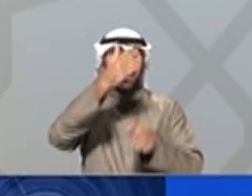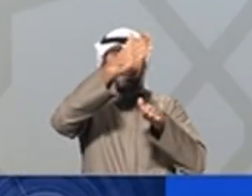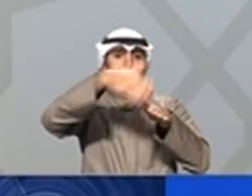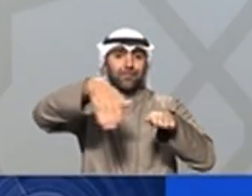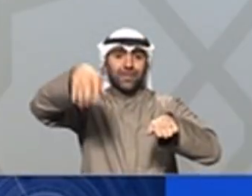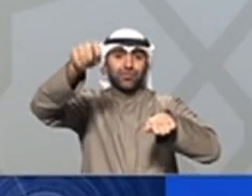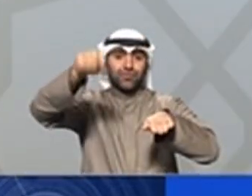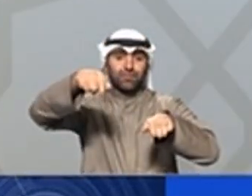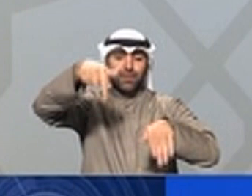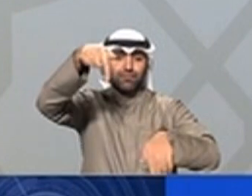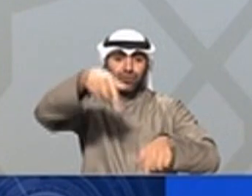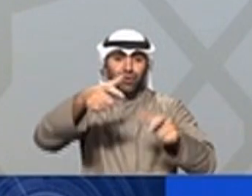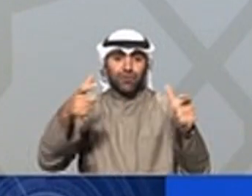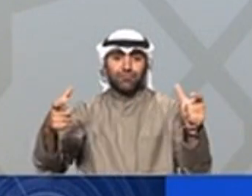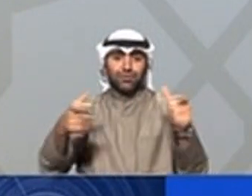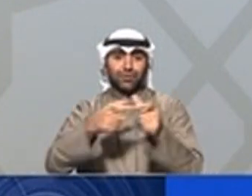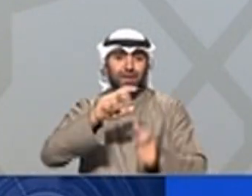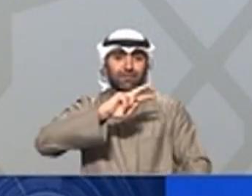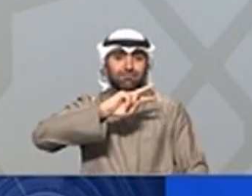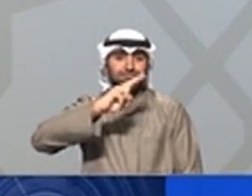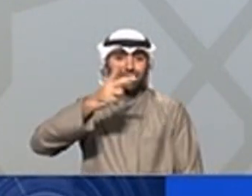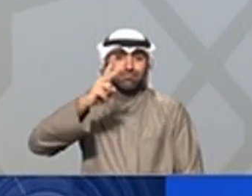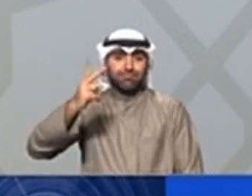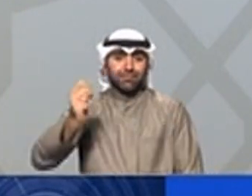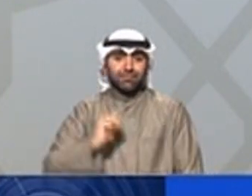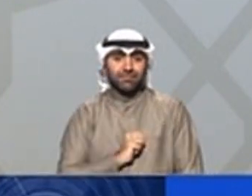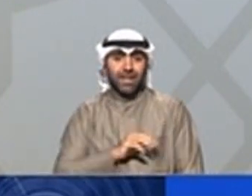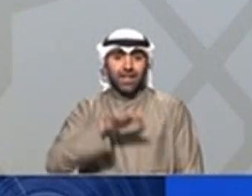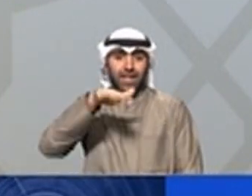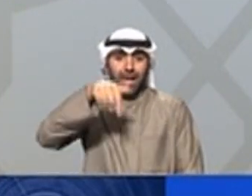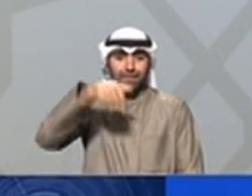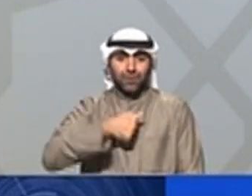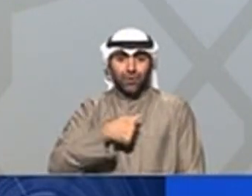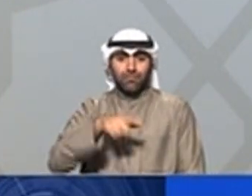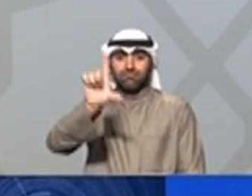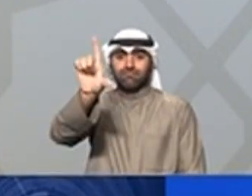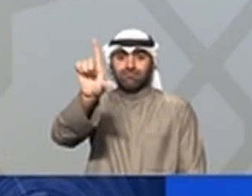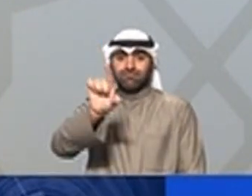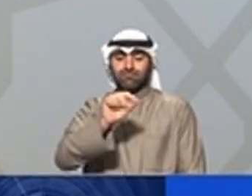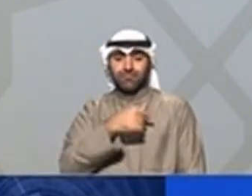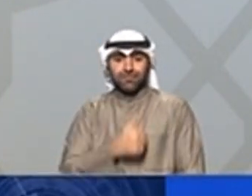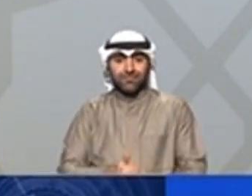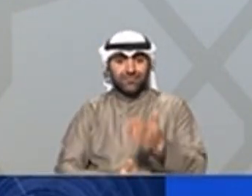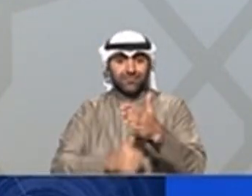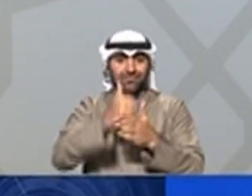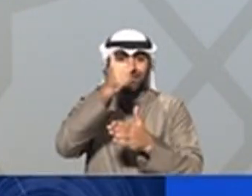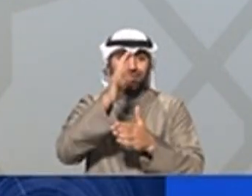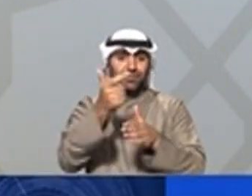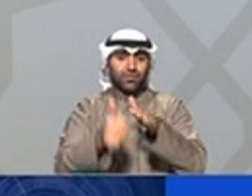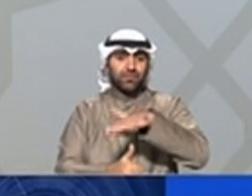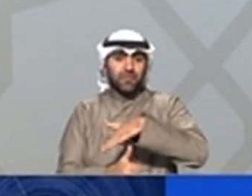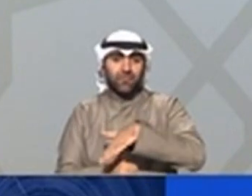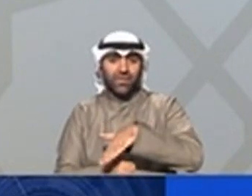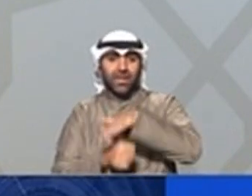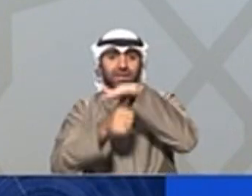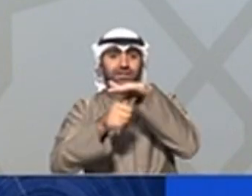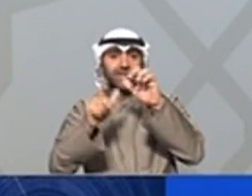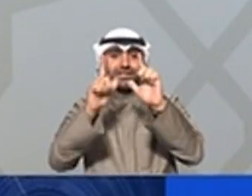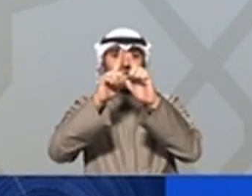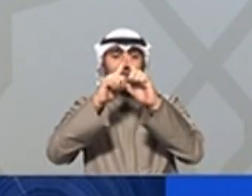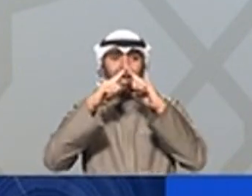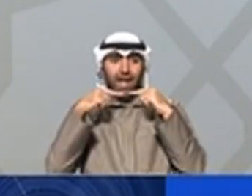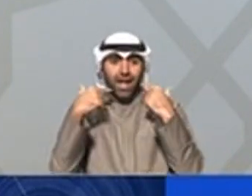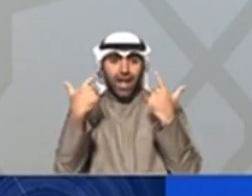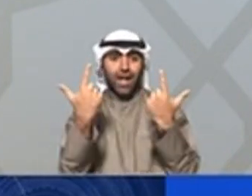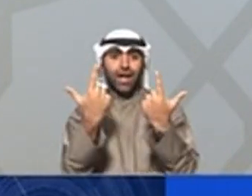الزراعة أو لجنة شؤون الزراعة والأمن الغذائي وتم تزكية الدكتور بدر الداهوم